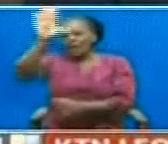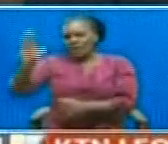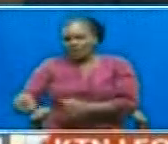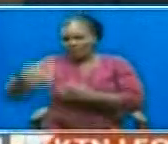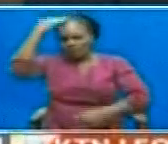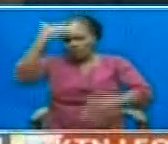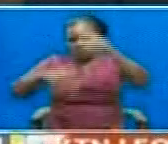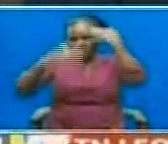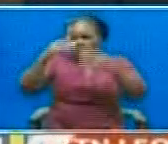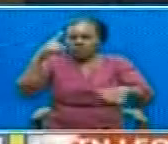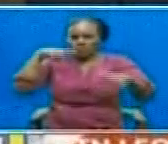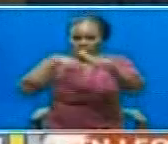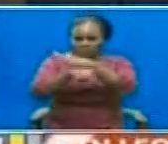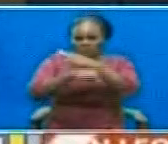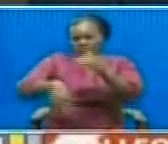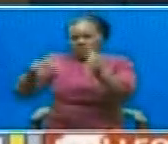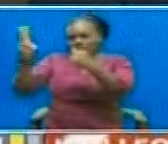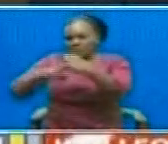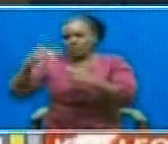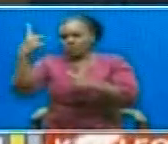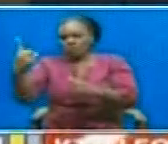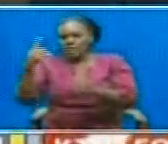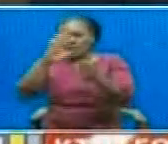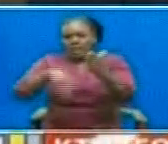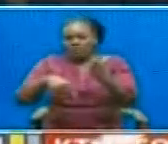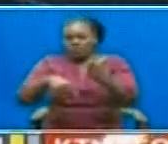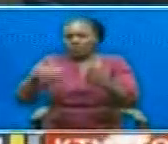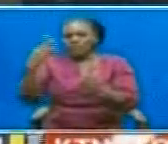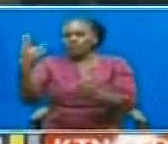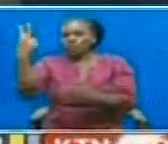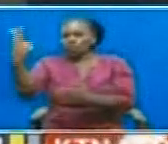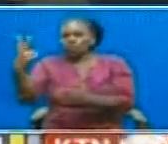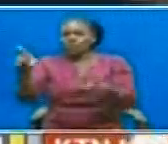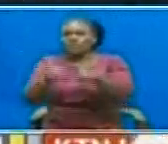kililaza Parkland Baptist alama 71-32, huku chuo cha